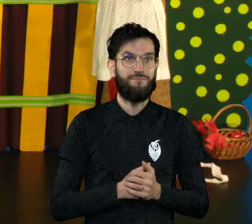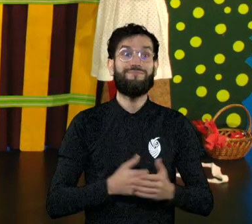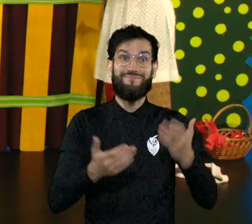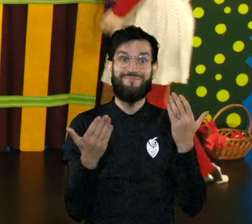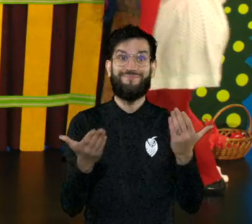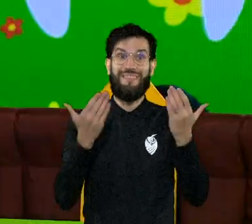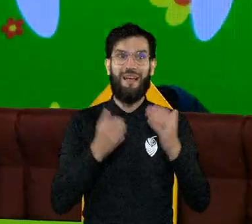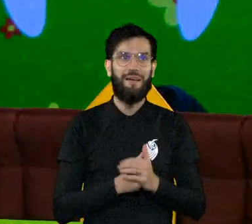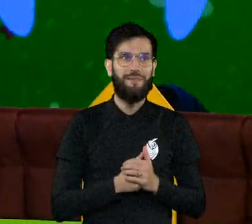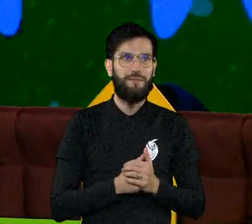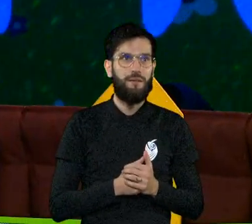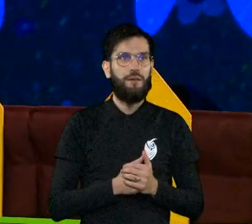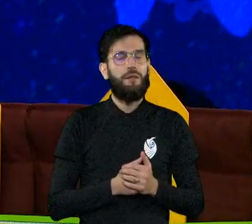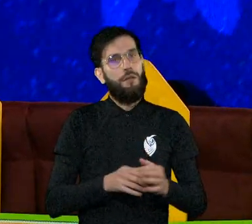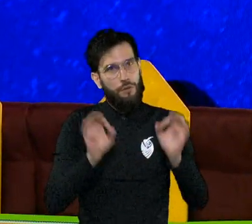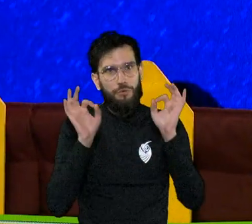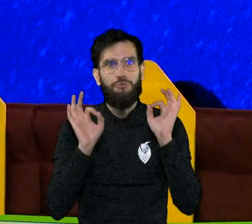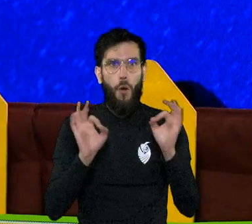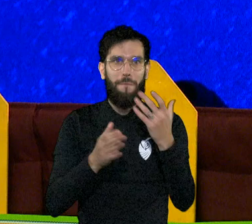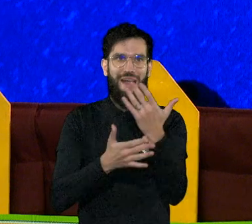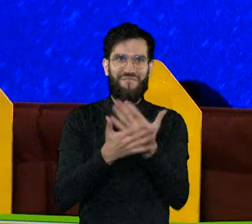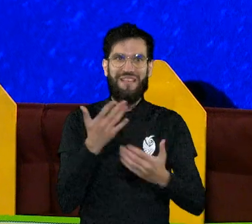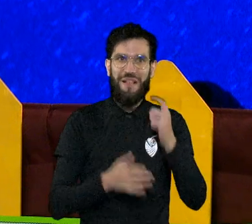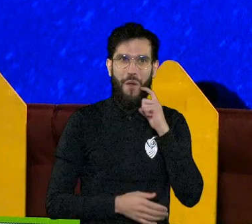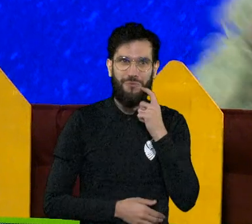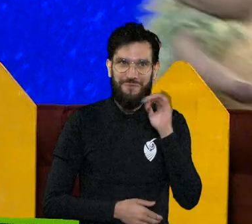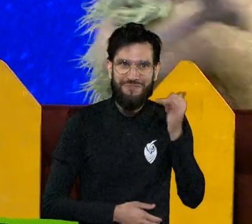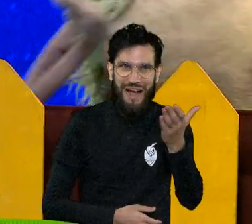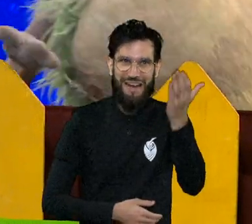Tak našťastie to s tým zúbkom dopadlo dobre však.